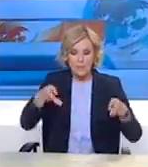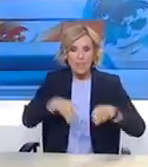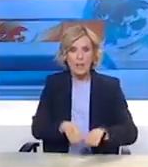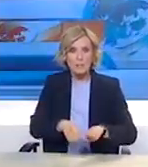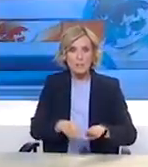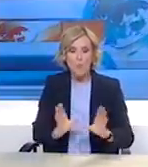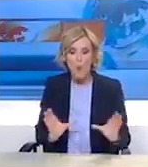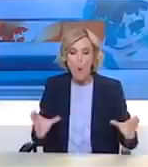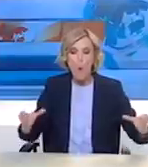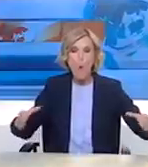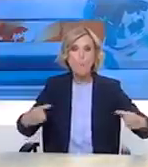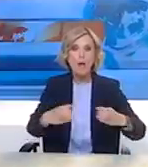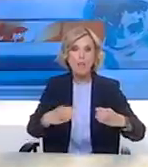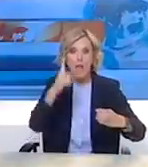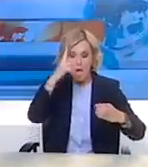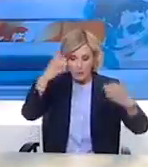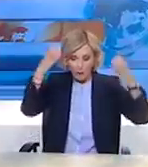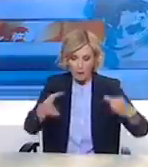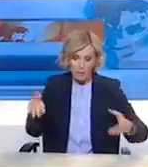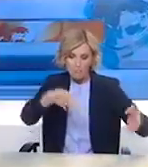που έχουν ισχυρά χτυπηθεί από την εξάπλωση του ιού.